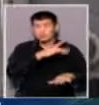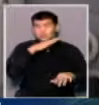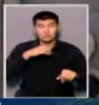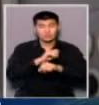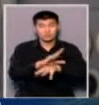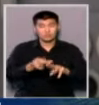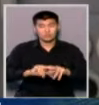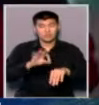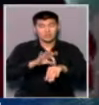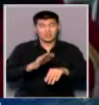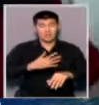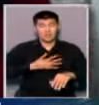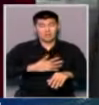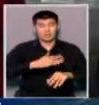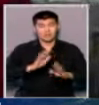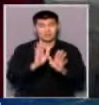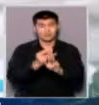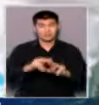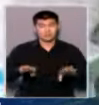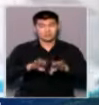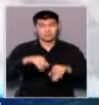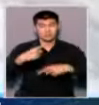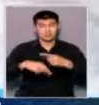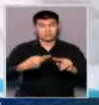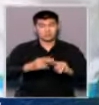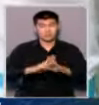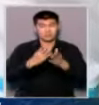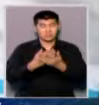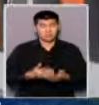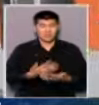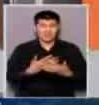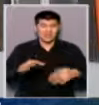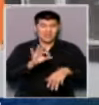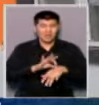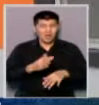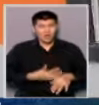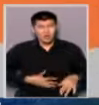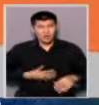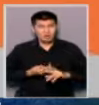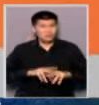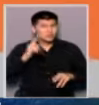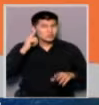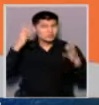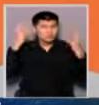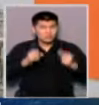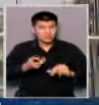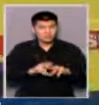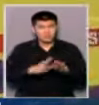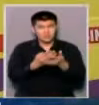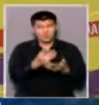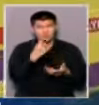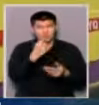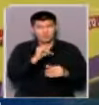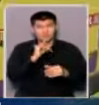Помимо симптомов поражения дыхательной системы, штамм вызывает и желудочно-кишечные расстройства, ухудшение слуха и усиливает свертываемость